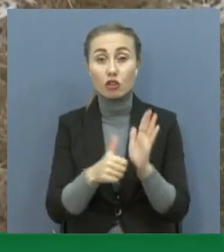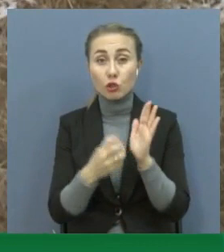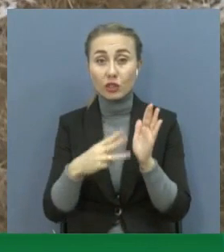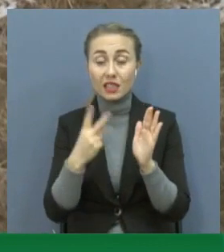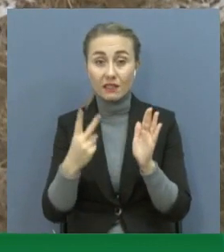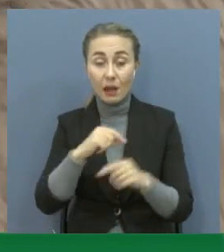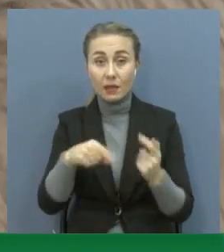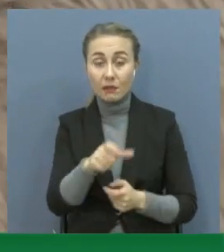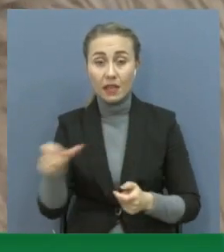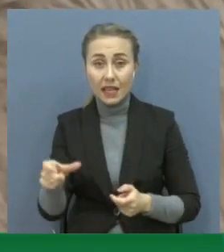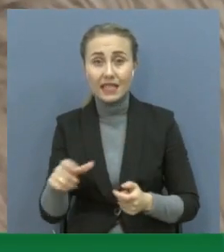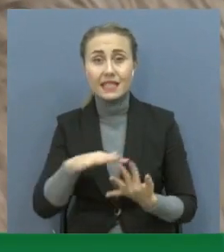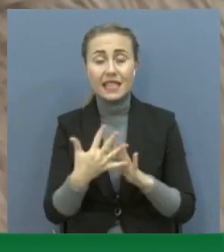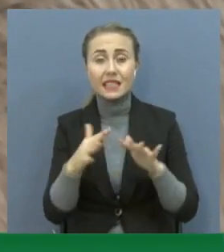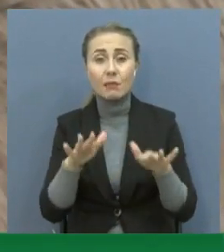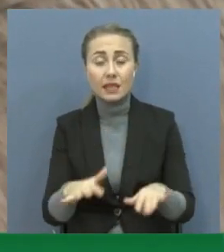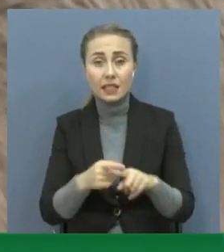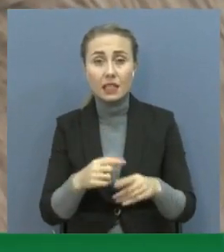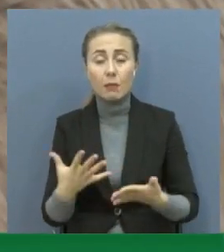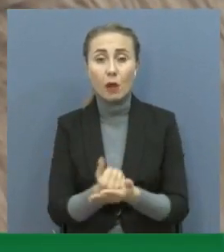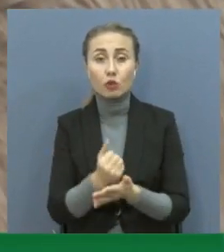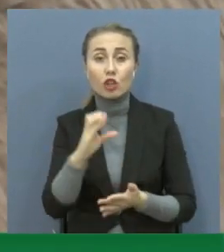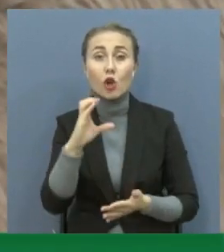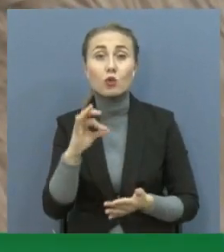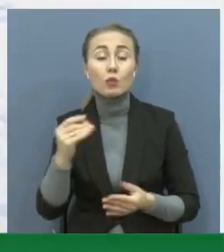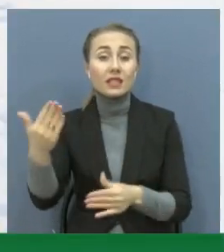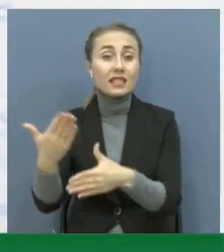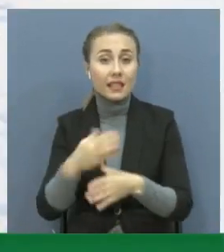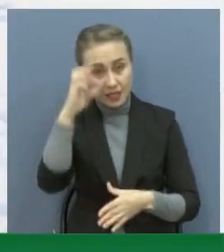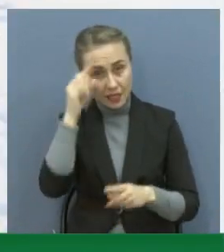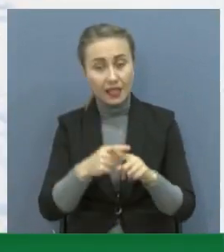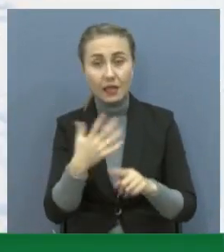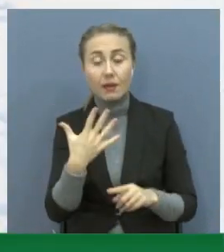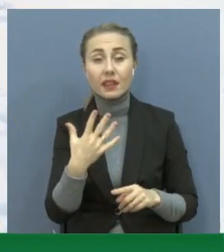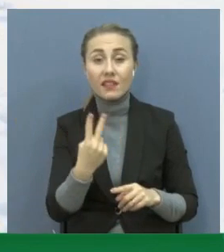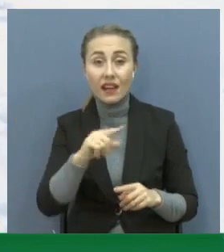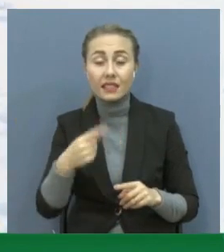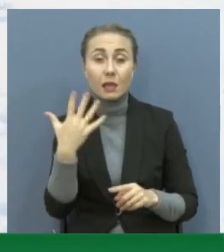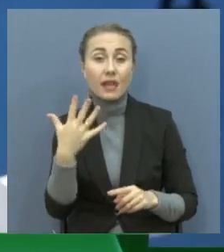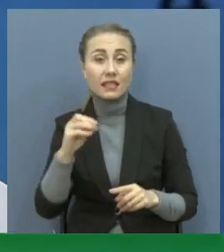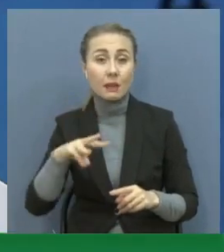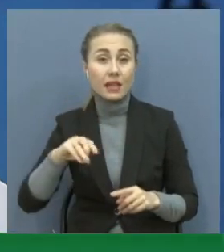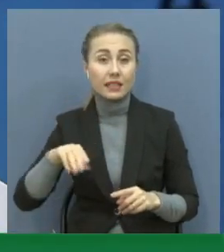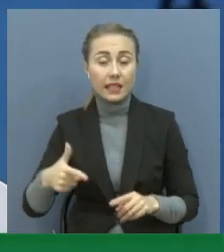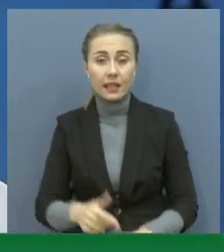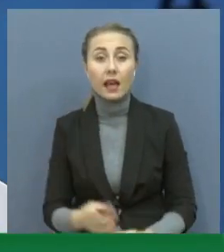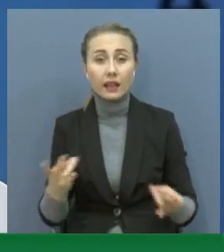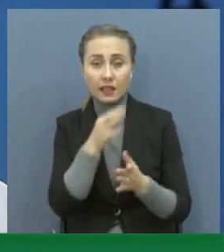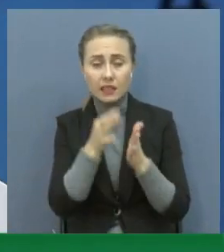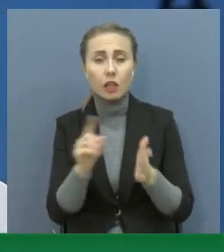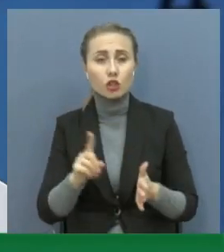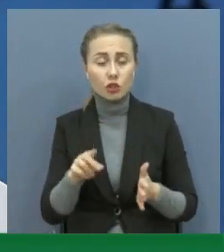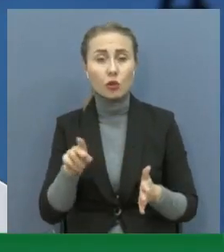632 предпринимателя из сельской местности получили субсидии на сумму 2,5 миллиарда тенге. Следует отметить, что